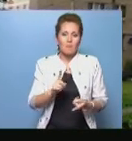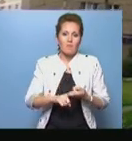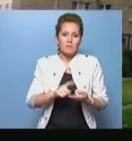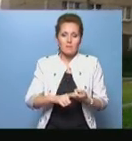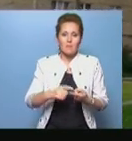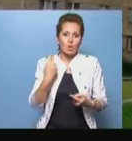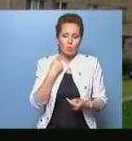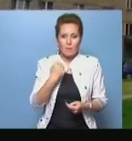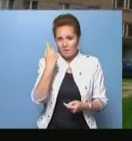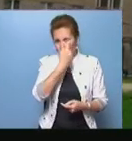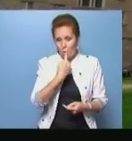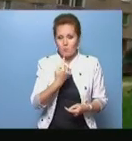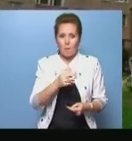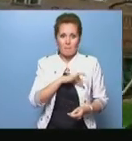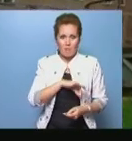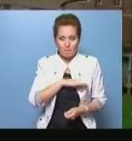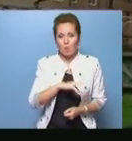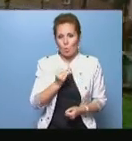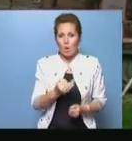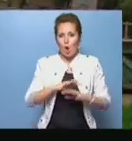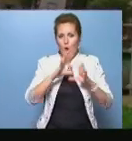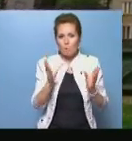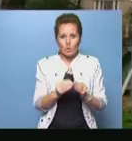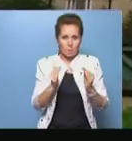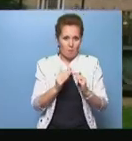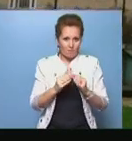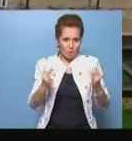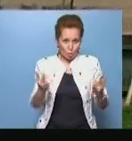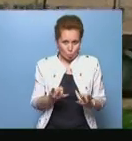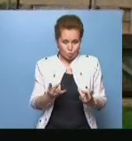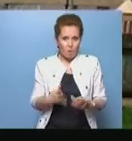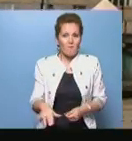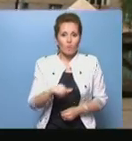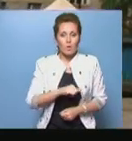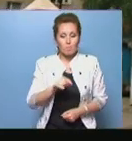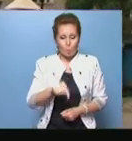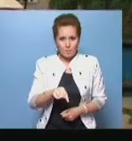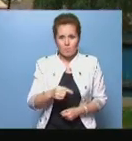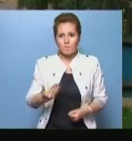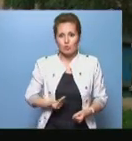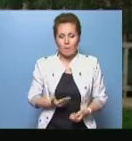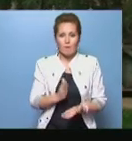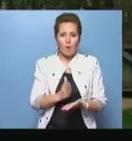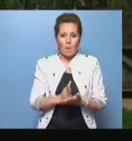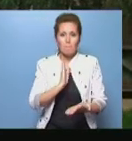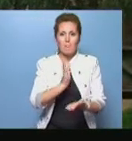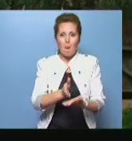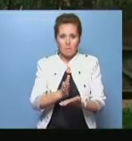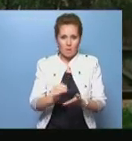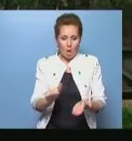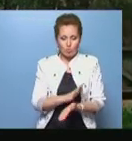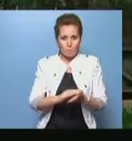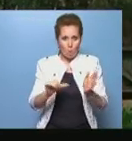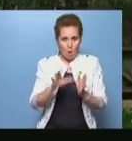индивидуальное потребление, но и за общедомовые нужды. К слову, в Удмуртии жители, находящиеся на прямых расчетах по электричеству, задолжали